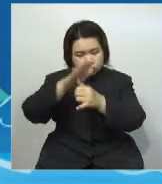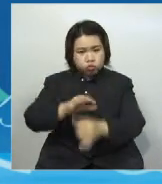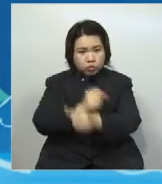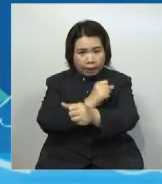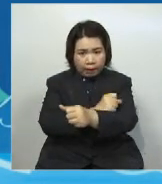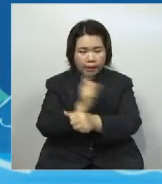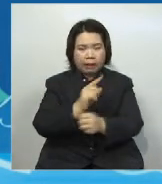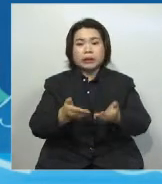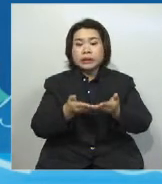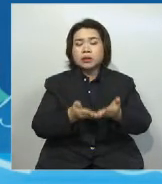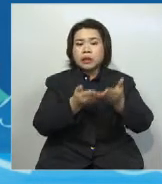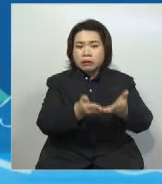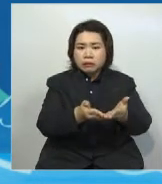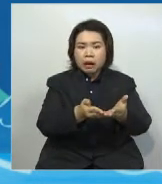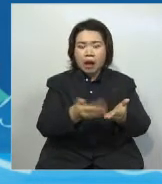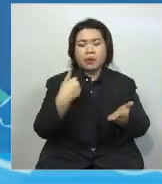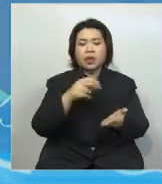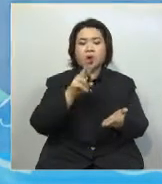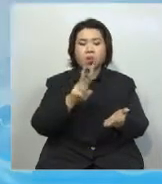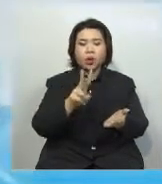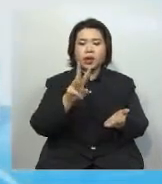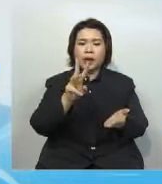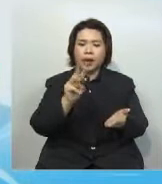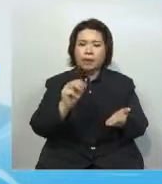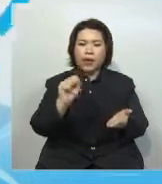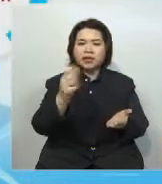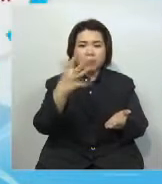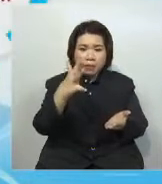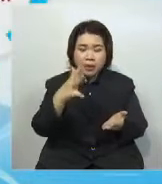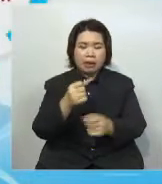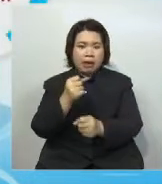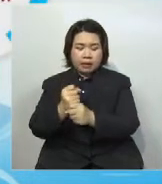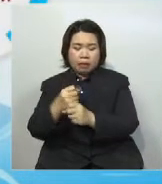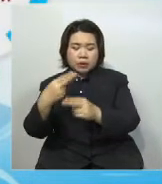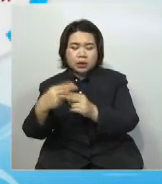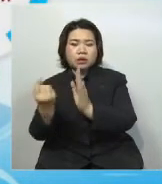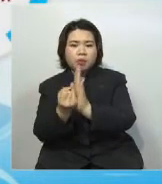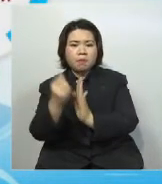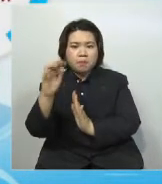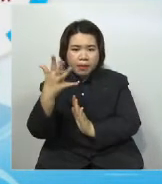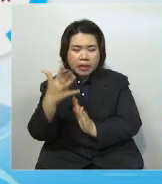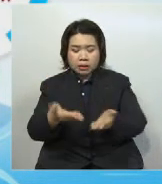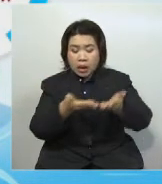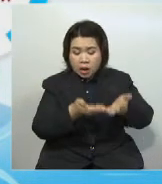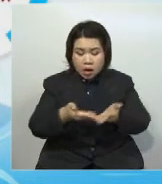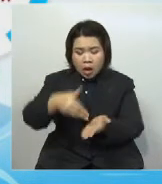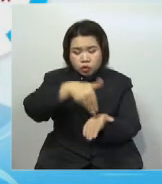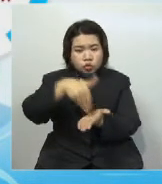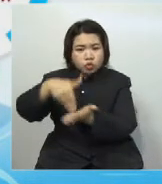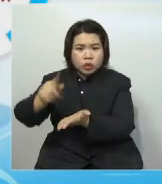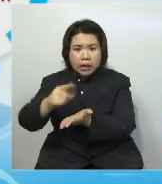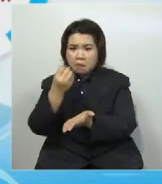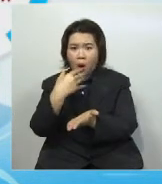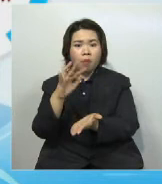ช่นเรือประมงไม่ติดตั้ง VMS ไม่นำเรือมาทำอัตลักษณ์ไม่แจ้งจุดจอดเรือภายในเวลาที่กำหน